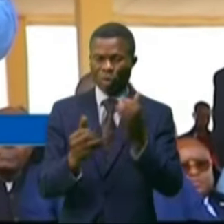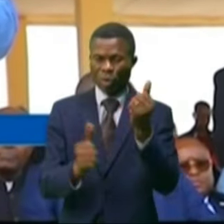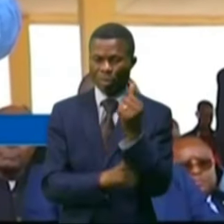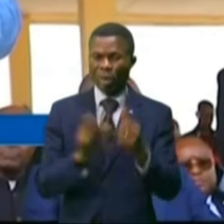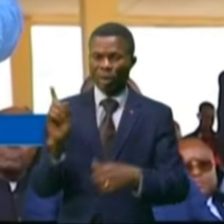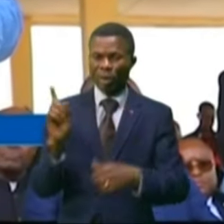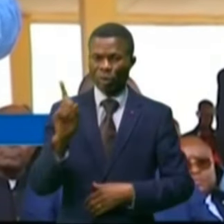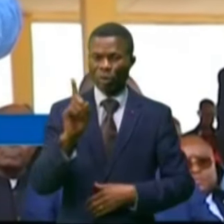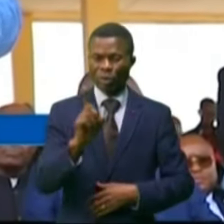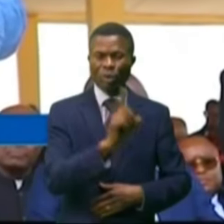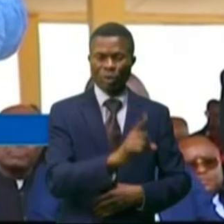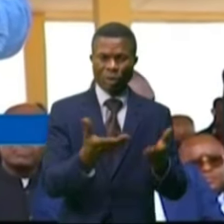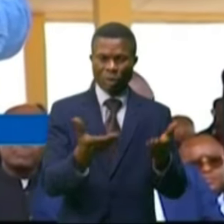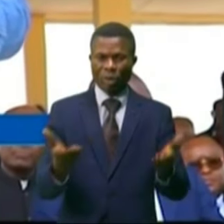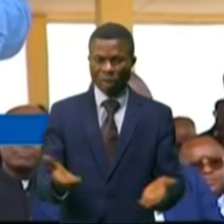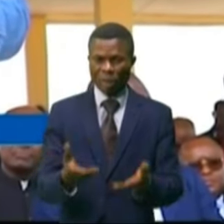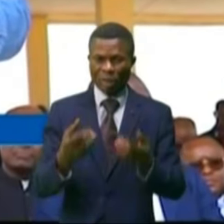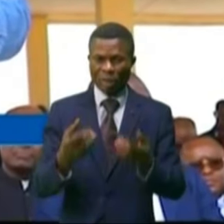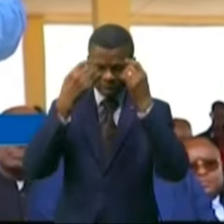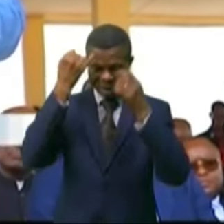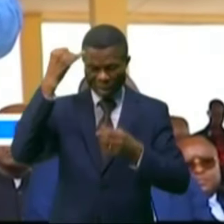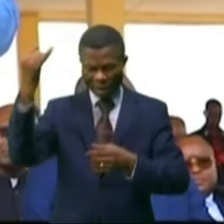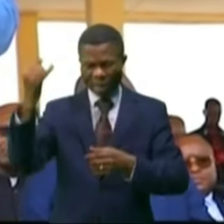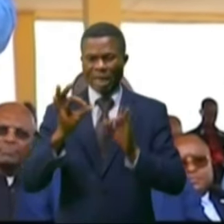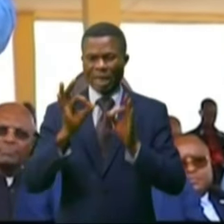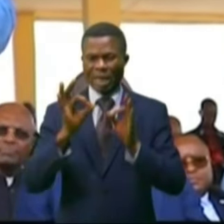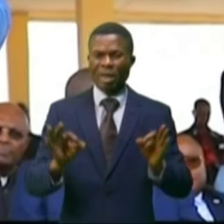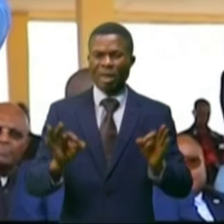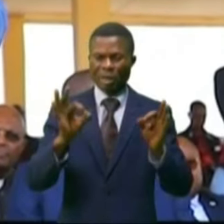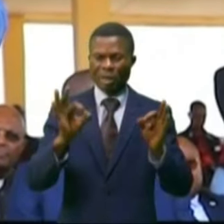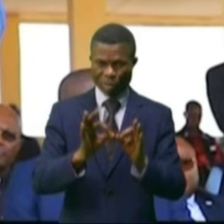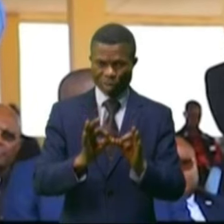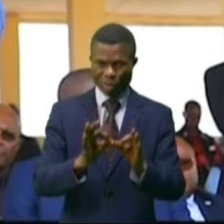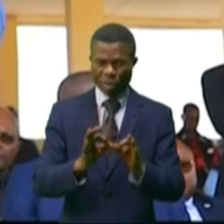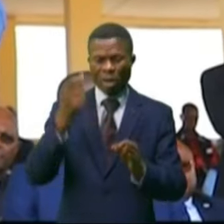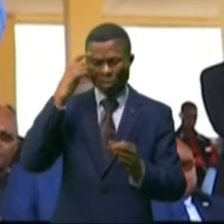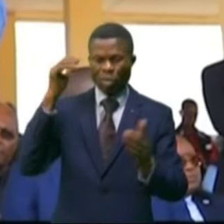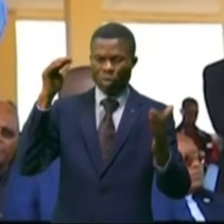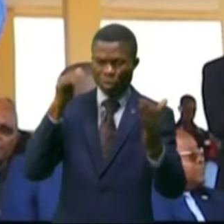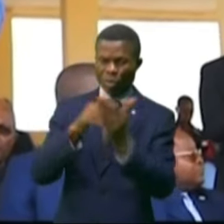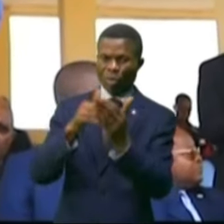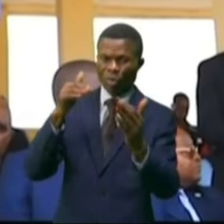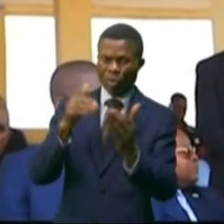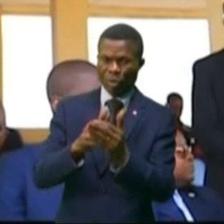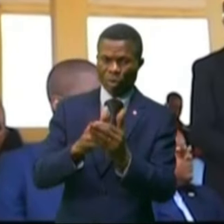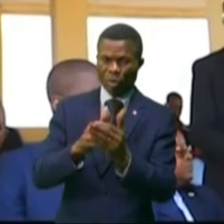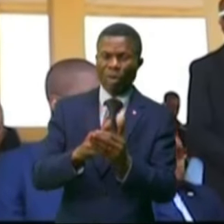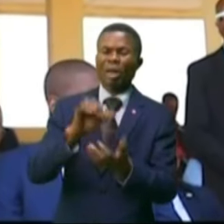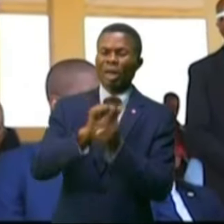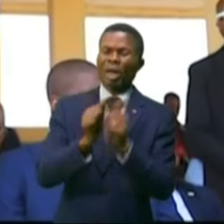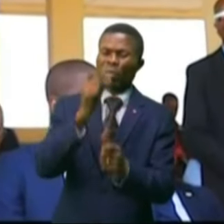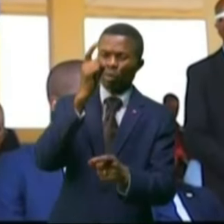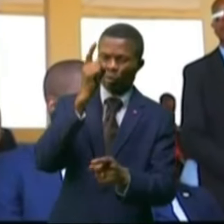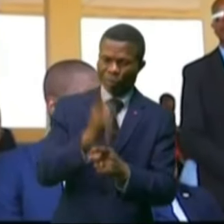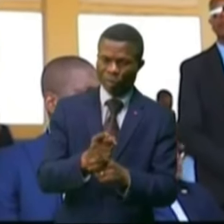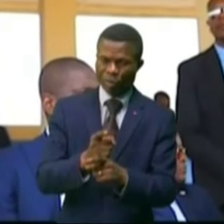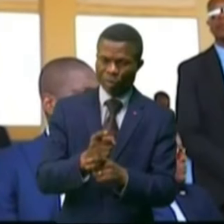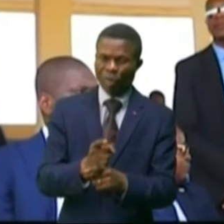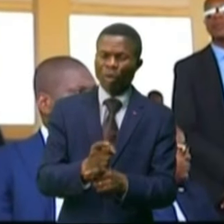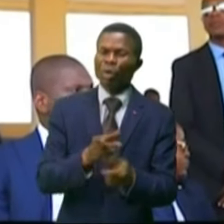nous de prendre des initiatives visant à attaquer le fond du problème des armes